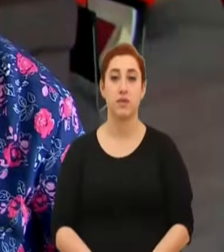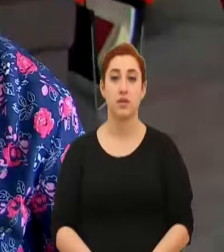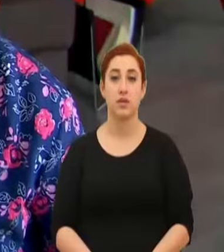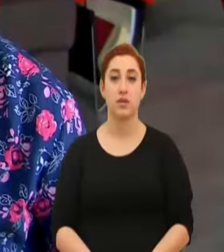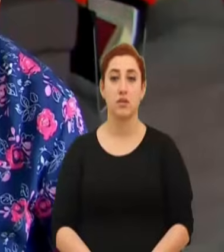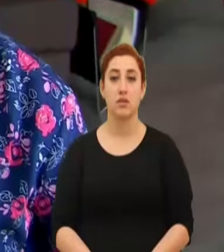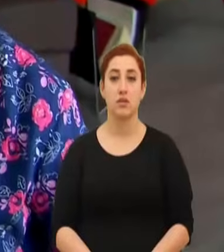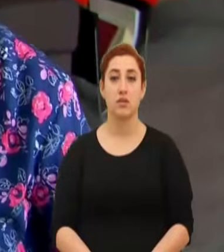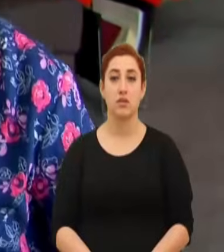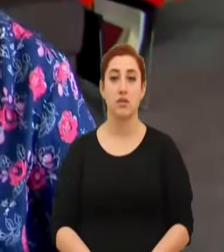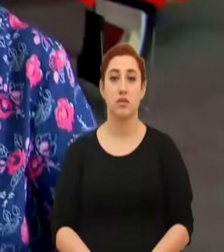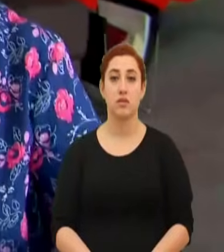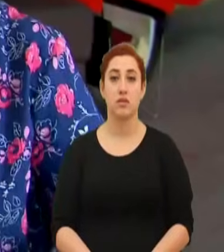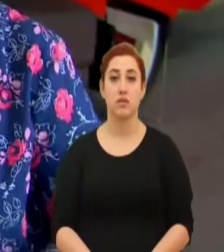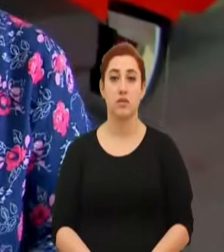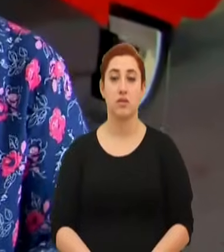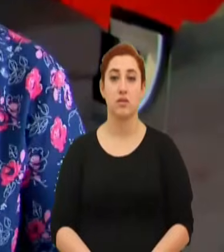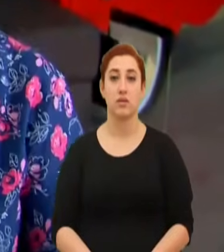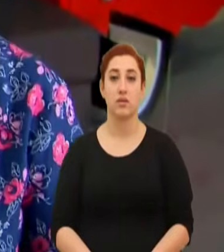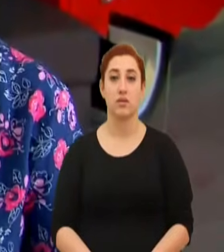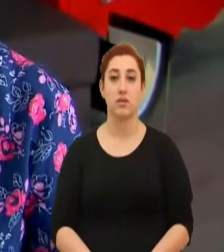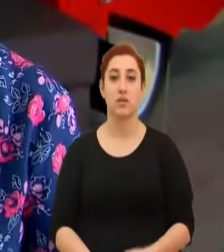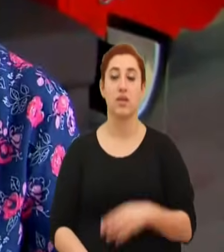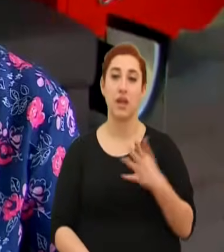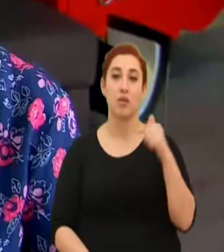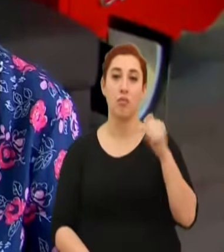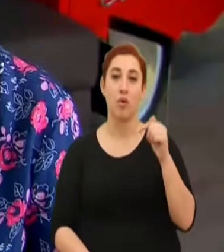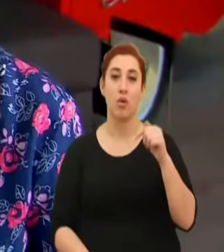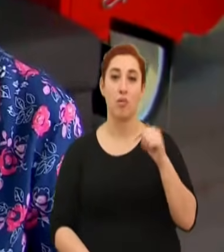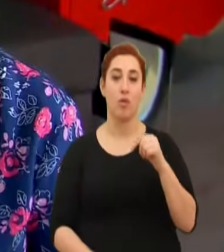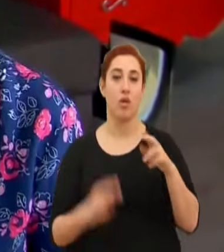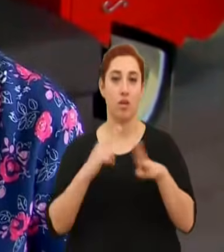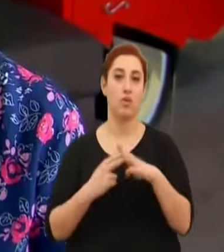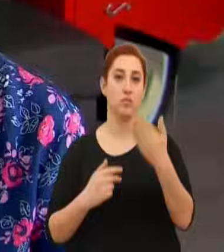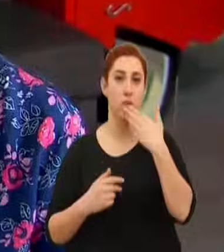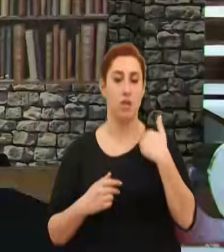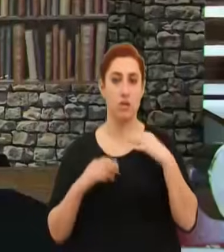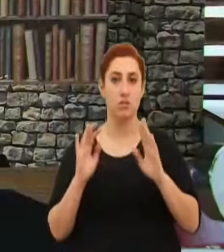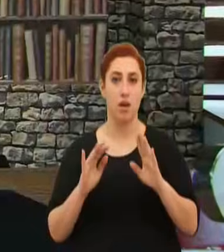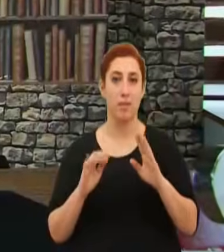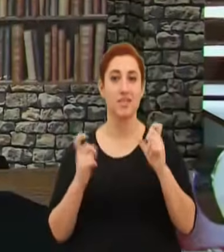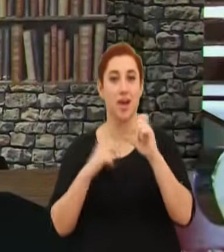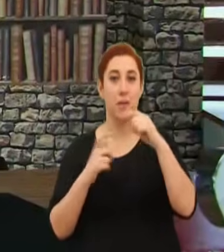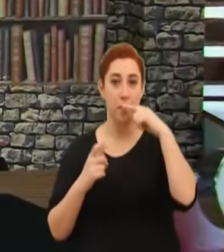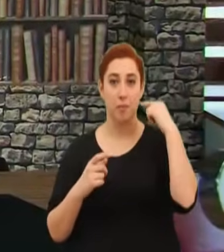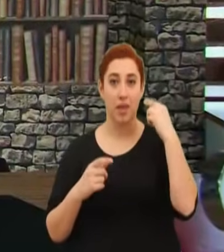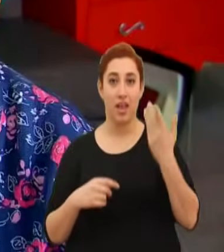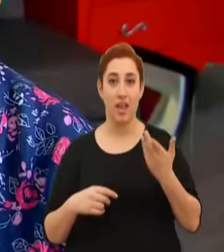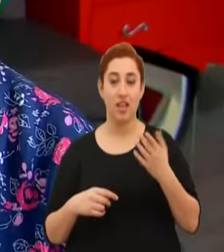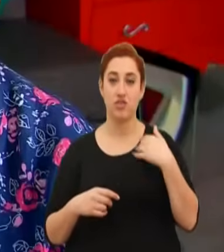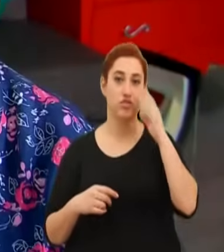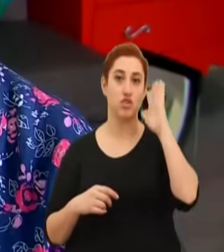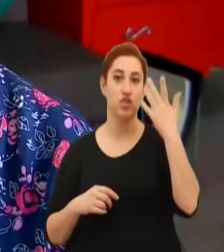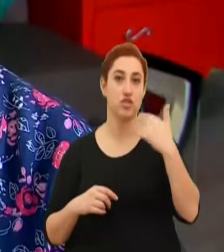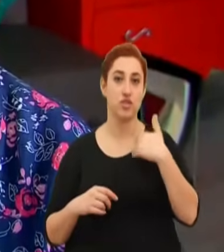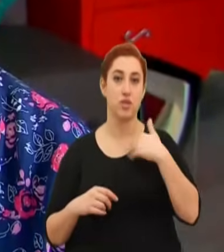Zehra'nın gözleri fal taşı gibi açıldı. Yani böyle pat diye söylediniz ama Sarp Bey